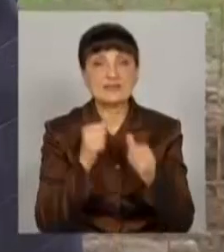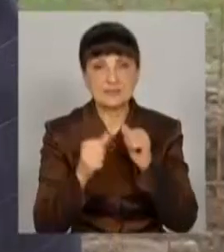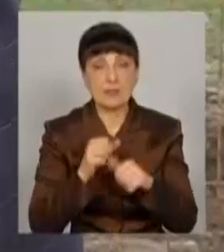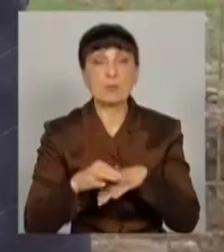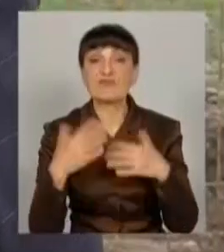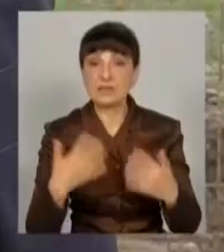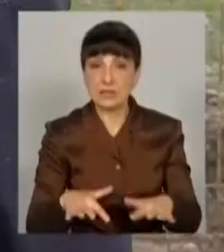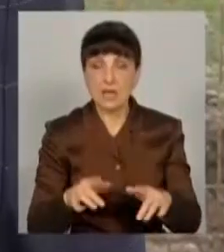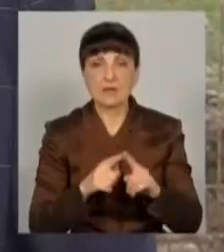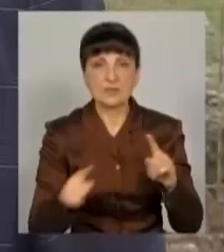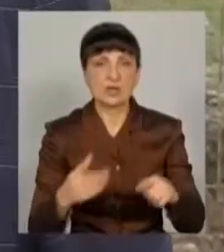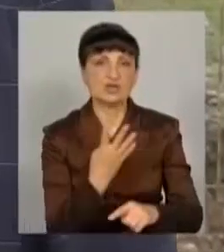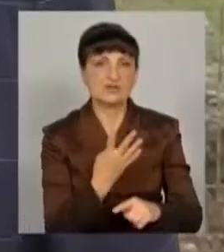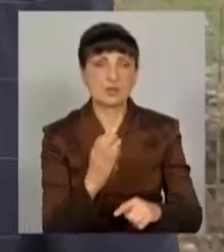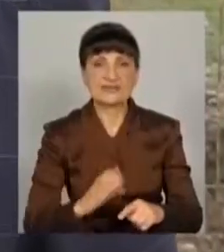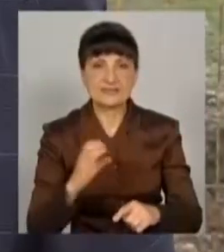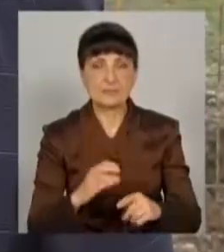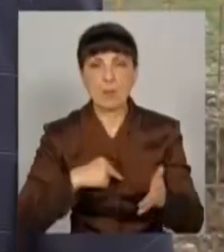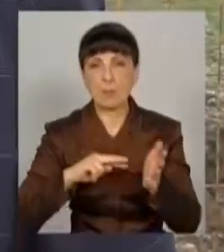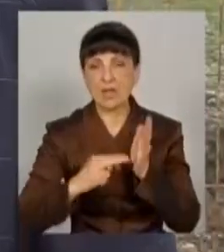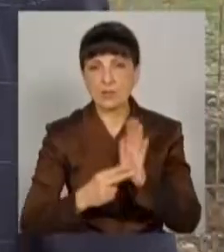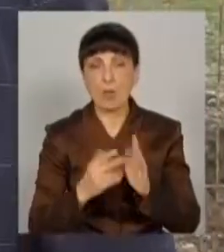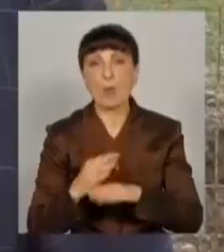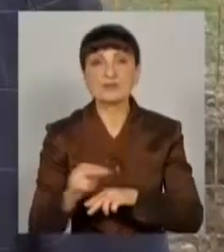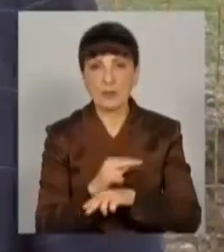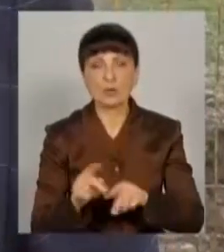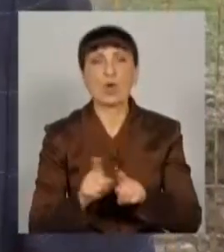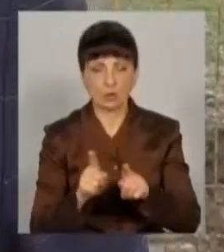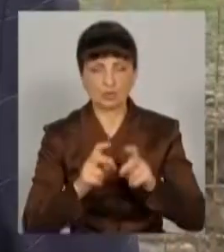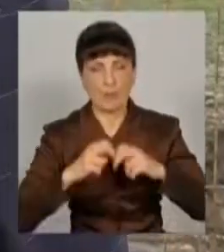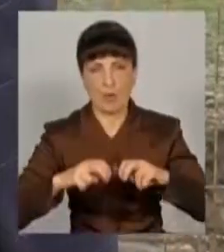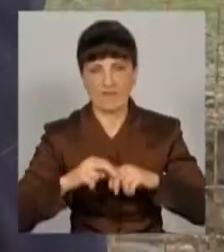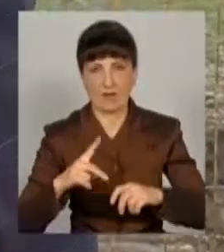в период с 4 сентября планируем после ремонта проводить гидравлические испытания.